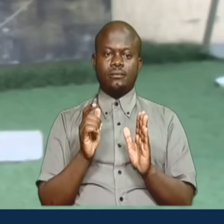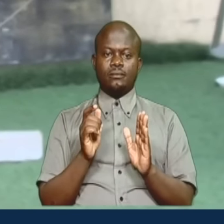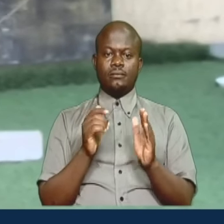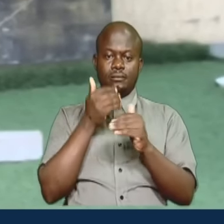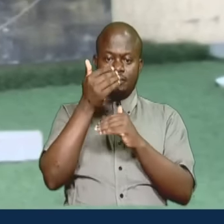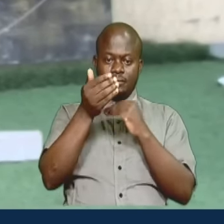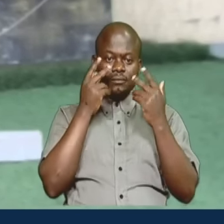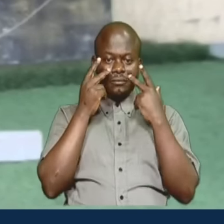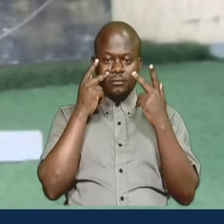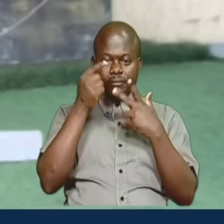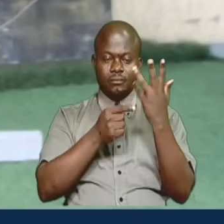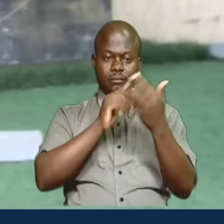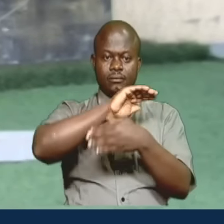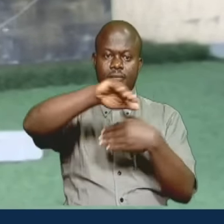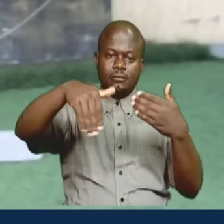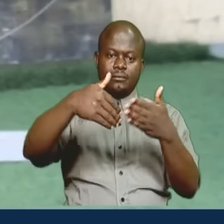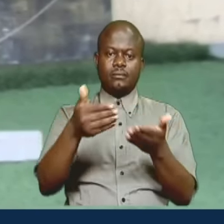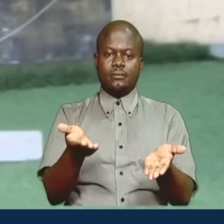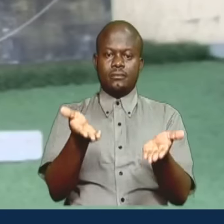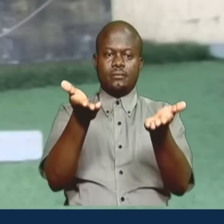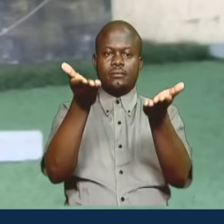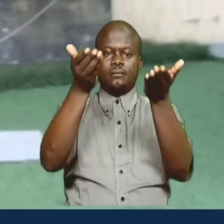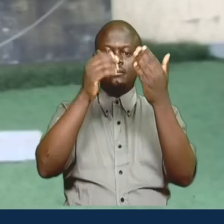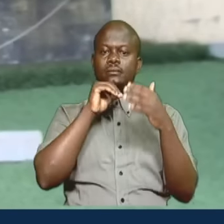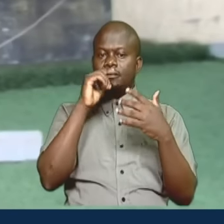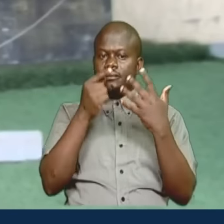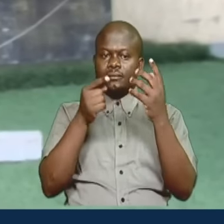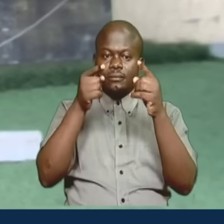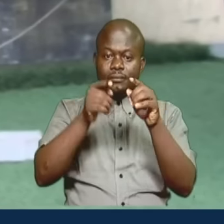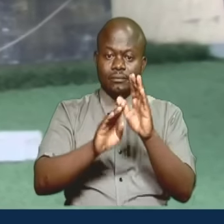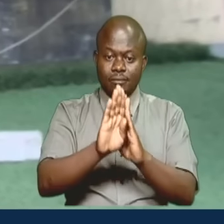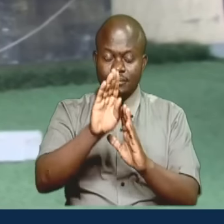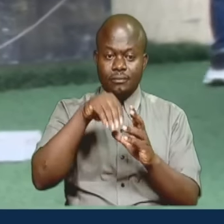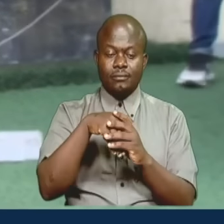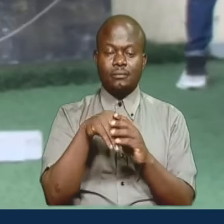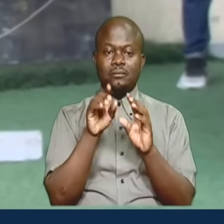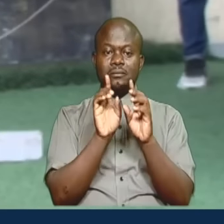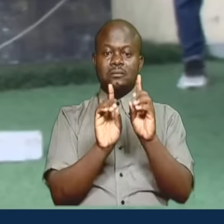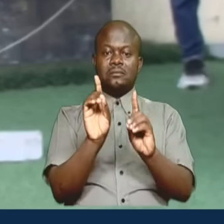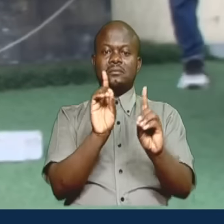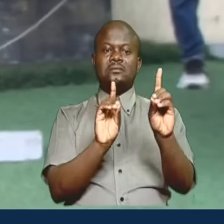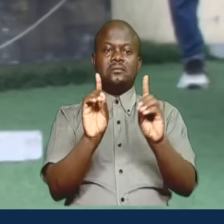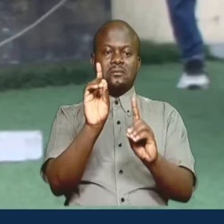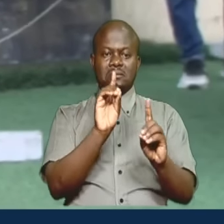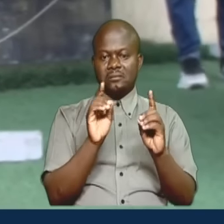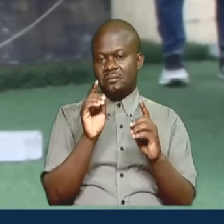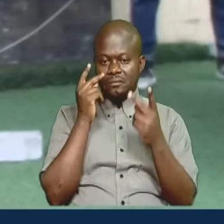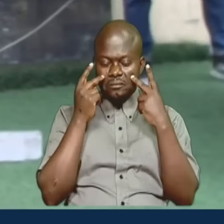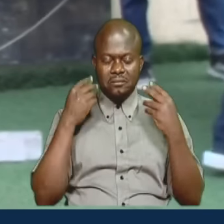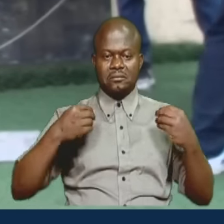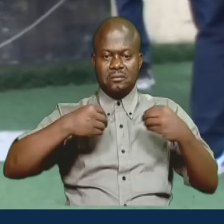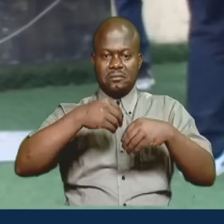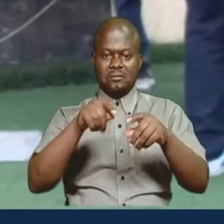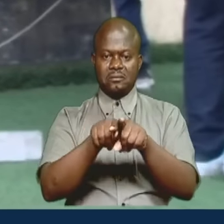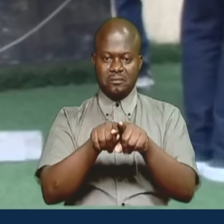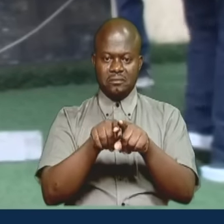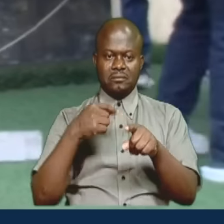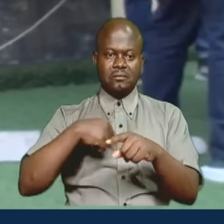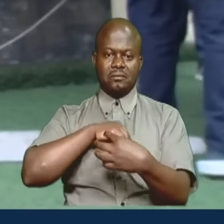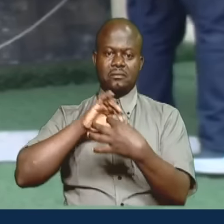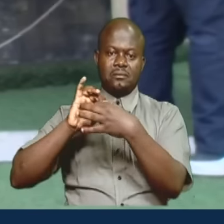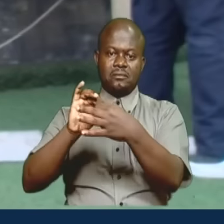Ugasanga nyine ibintu byose birevolwa, ntabwo ibintu bizevolwa mu madekorasiyo gusa ngo usanga abantu baracyambara ibintu bimwe.